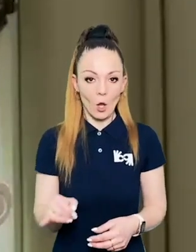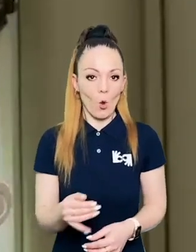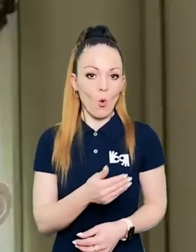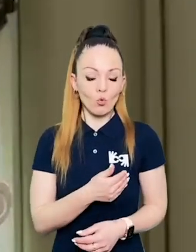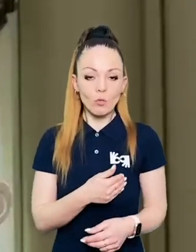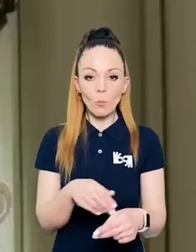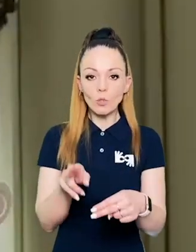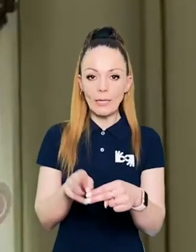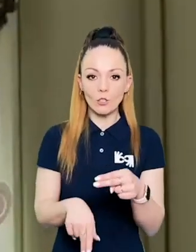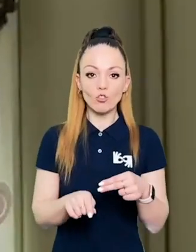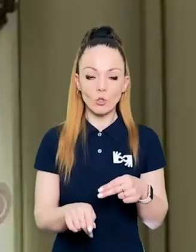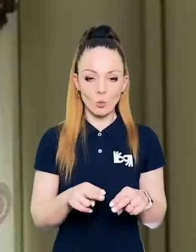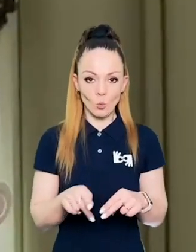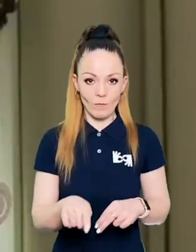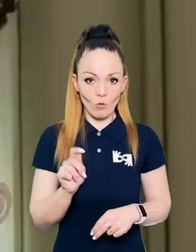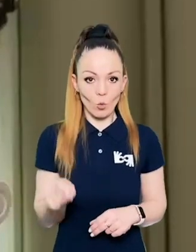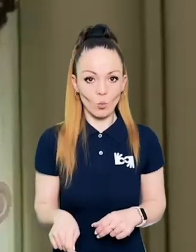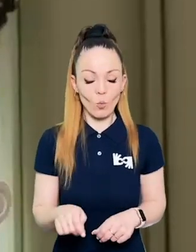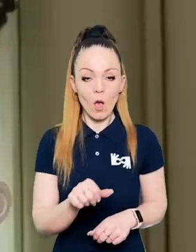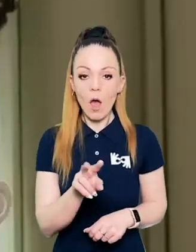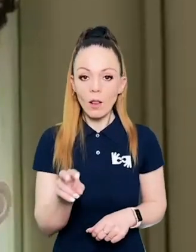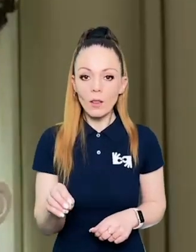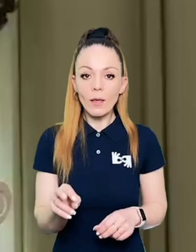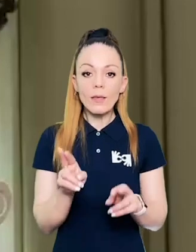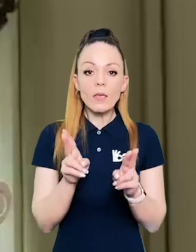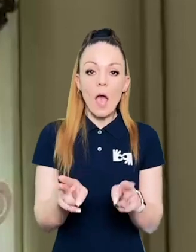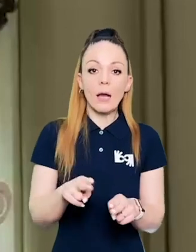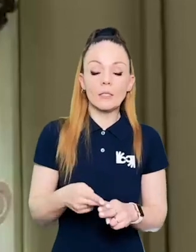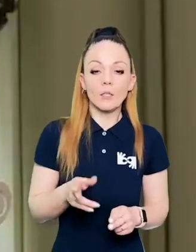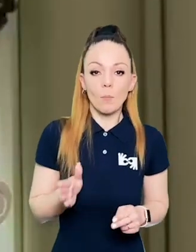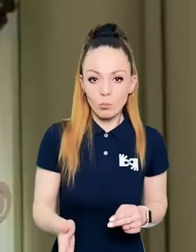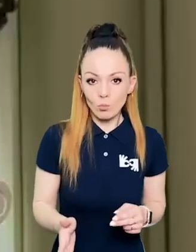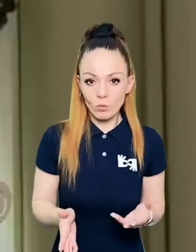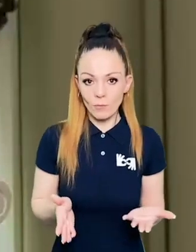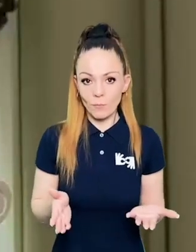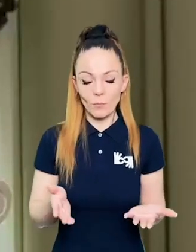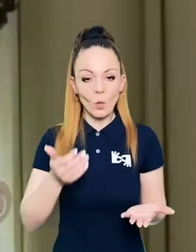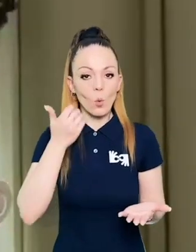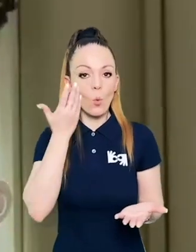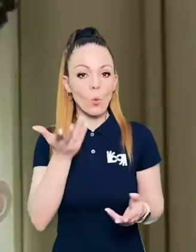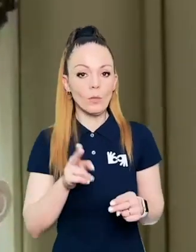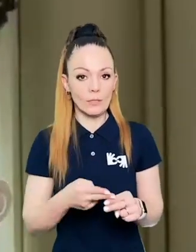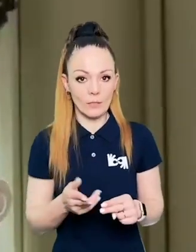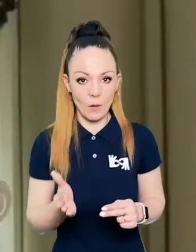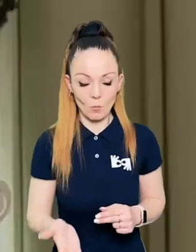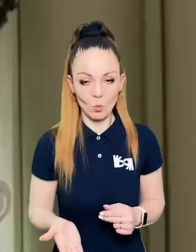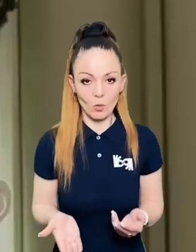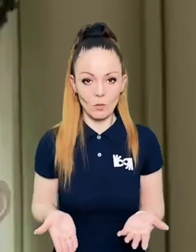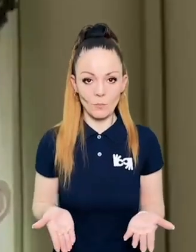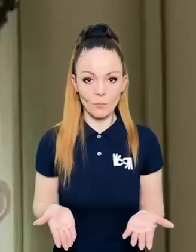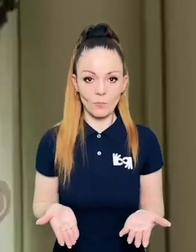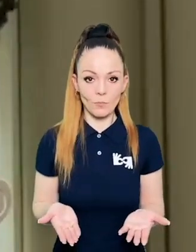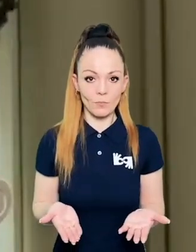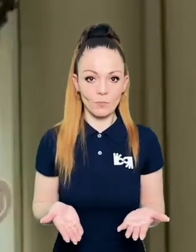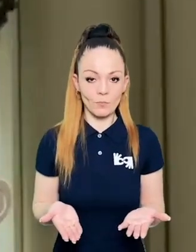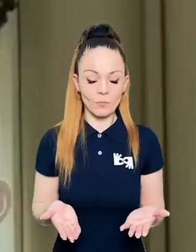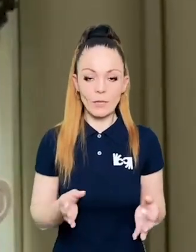хочемо закінчити цю війну. Але як це буде, коли це буде,